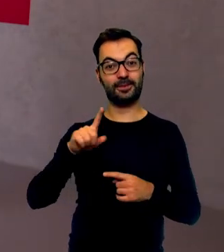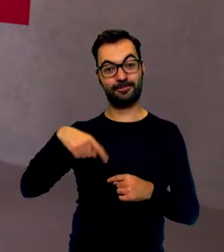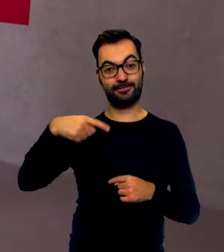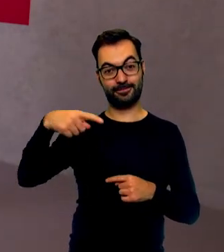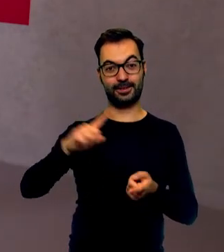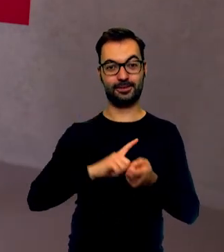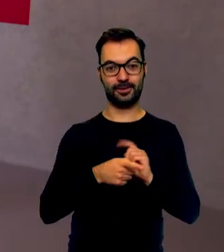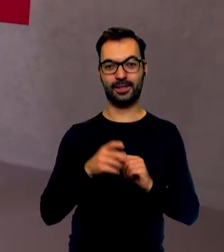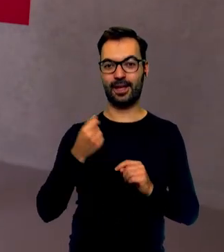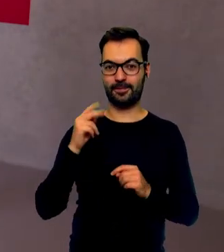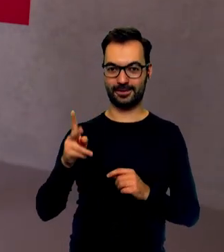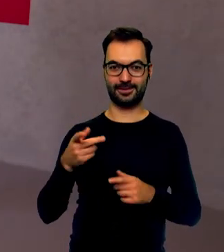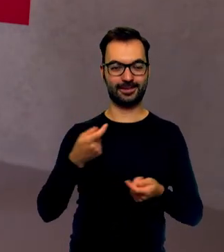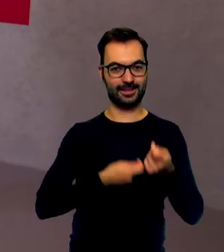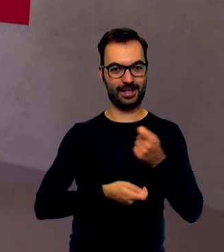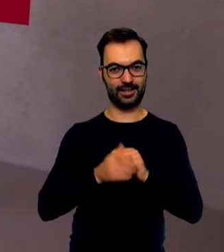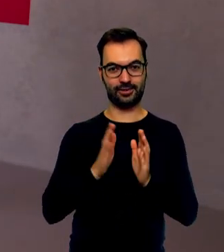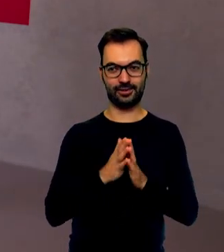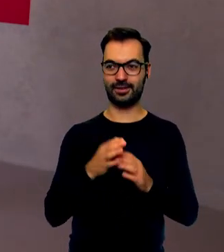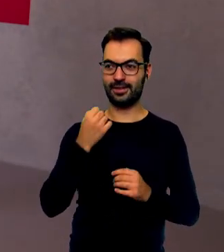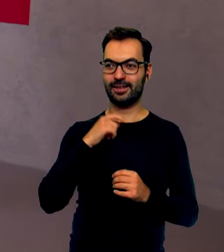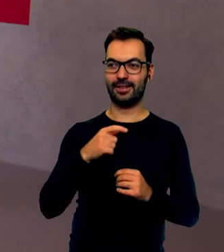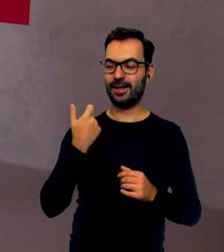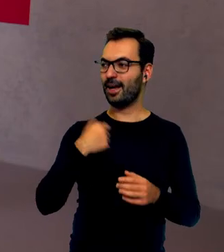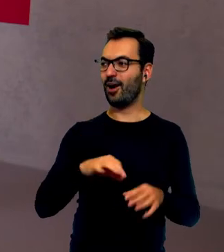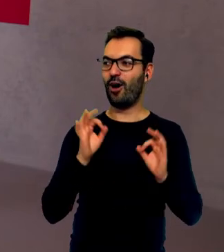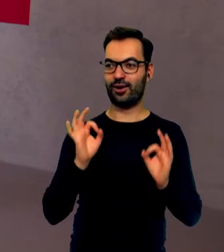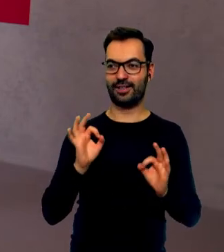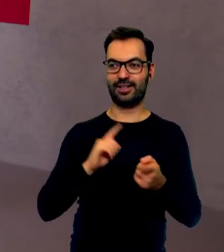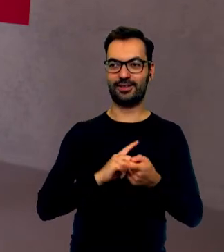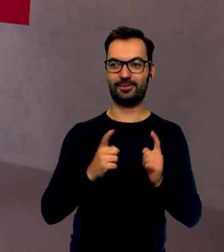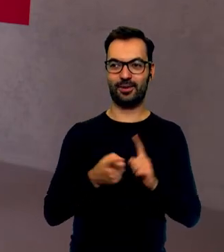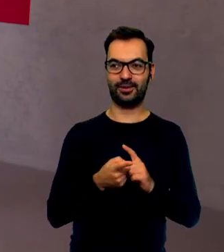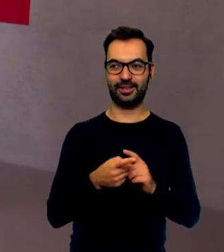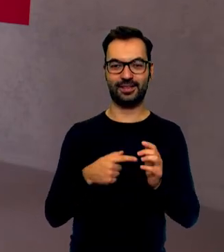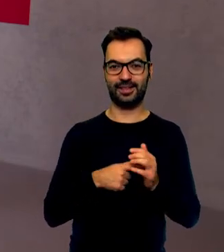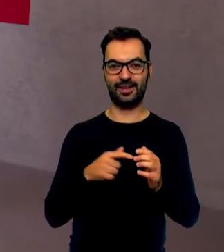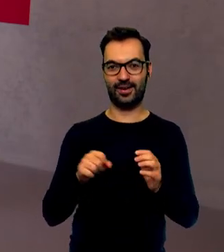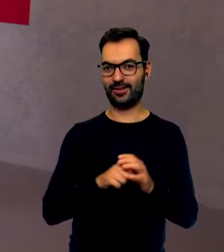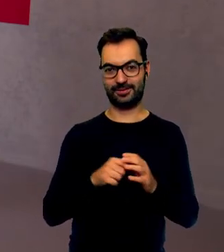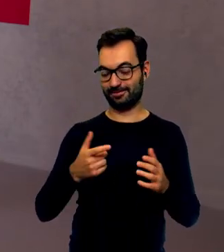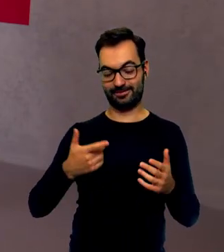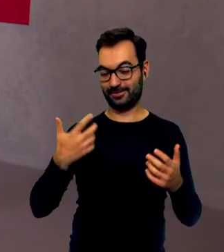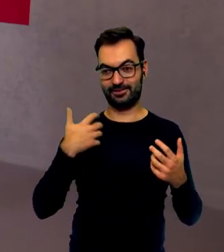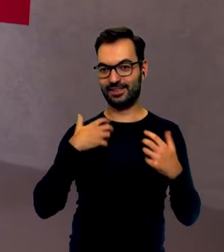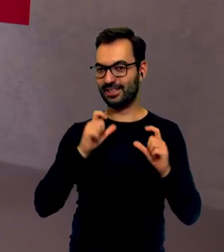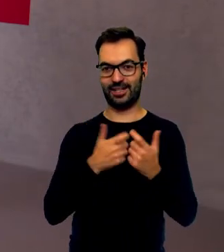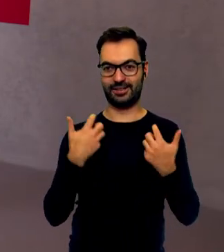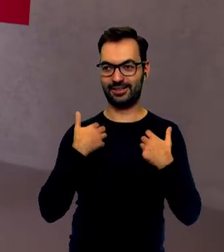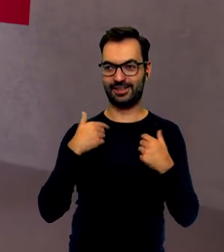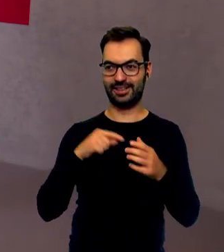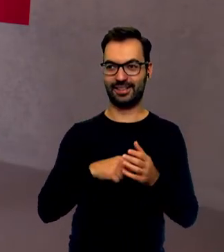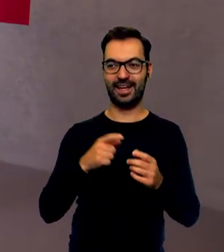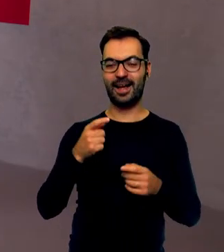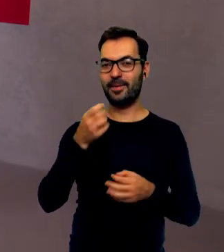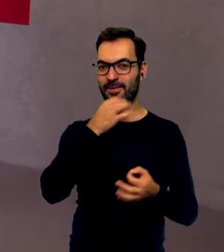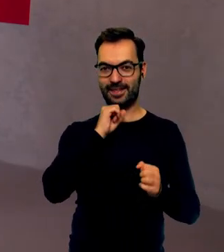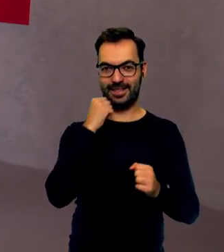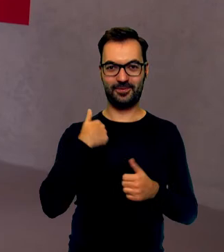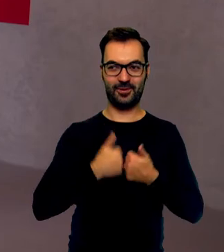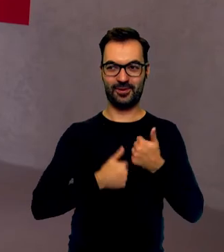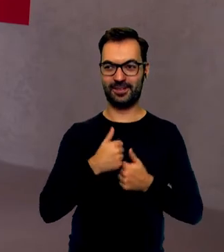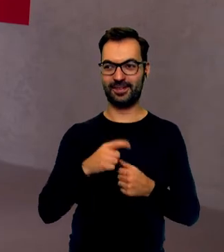kolejne spotkanie w ramach Targów Książki. To było najbardziej oryginalne spotkanie, wiesz, jakie odbyłem w życiu. Jeszcze nie miałem takiego quizu